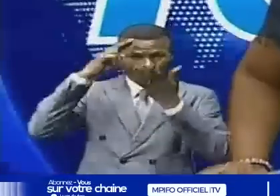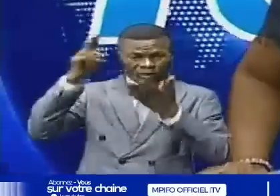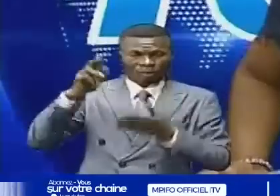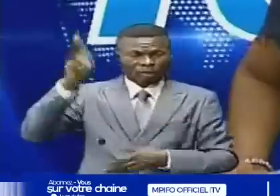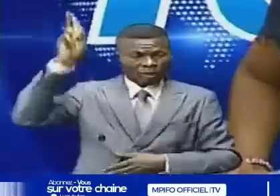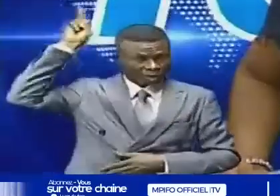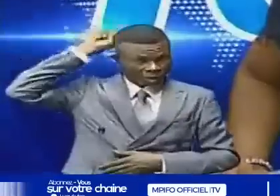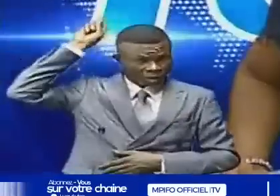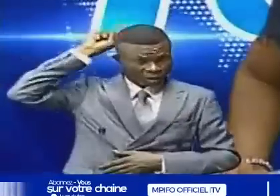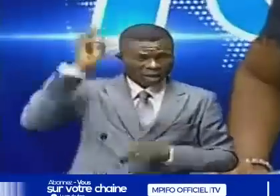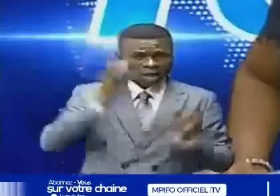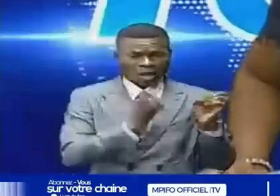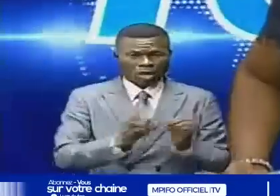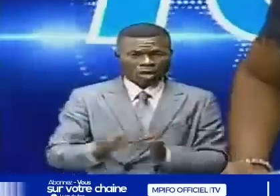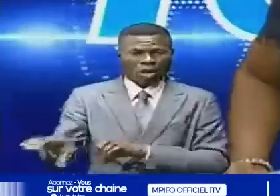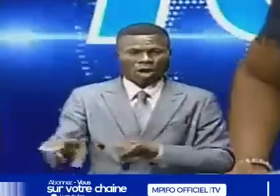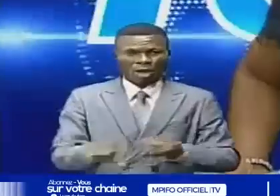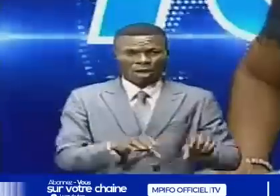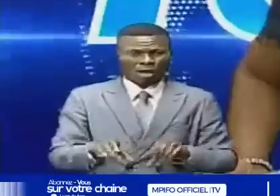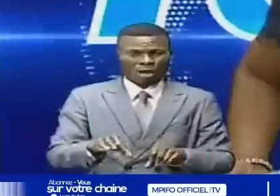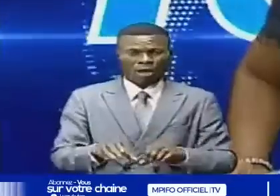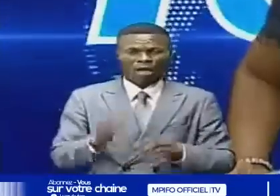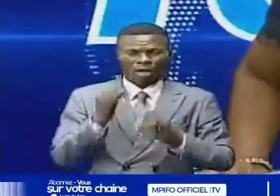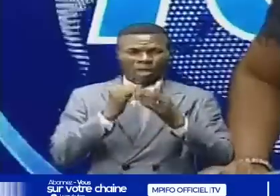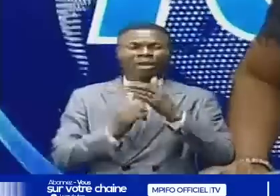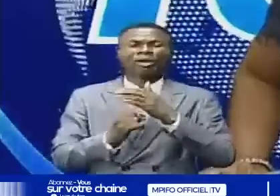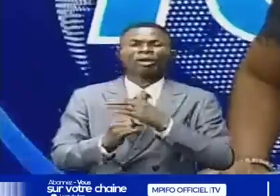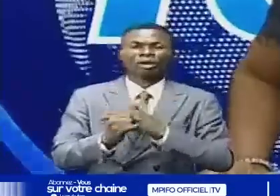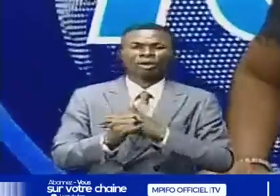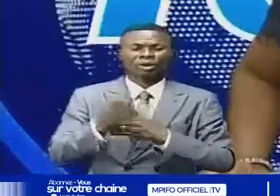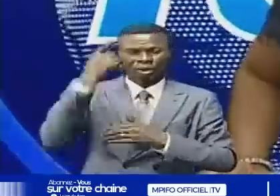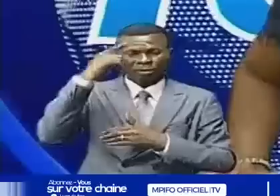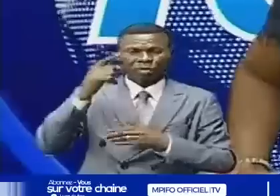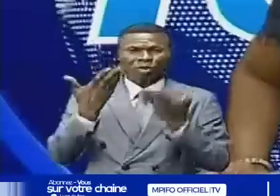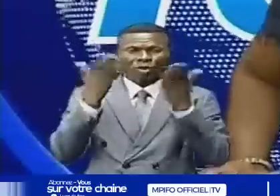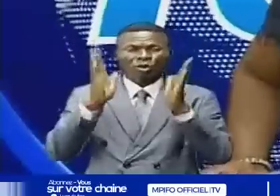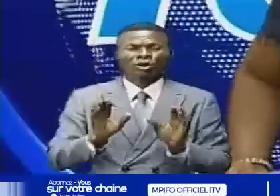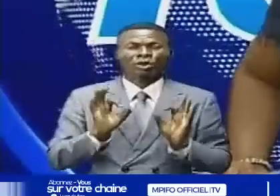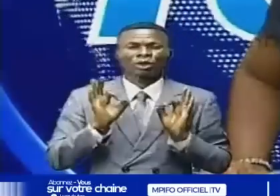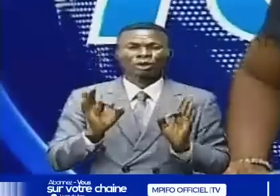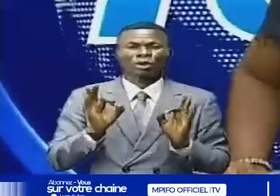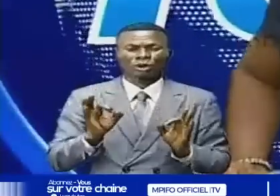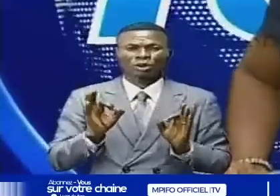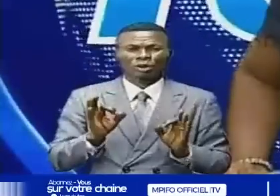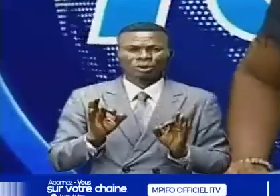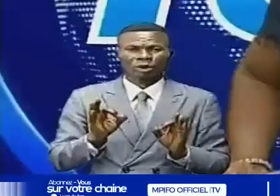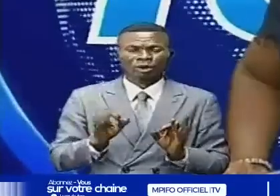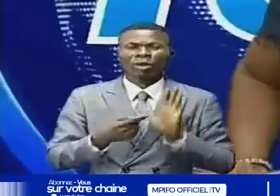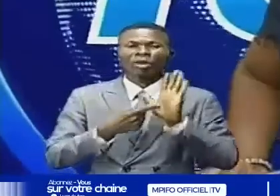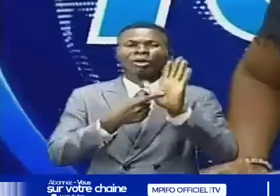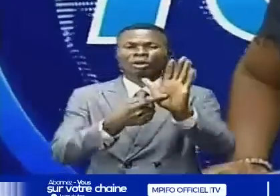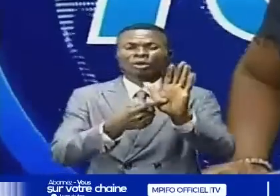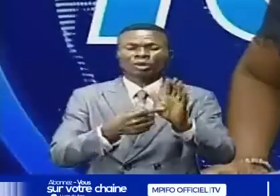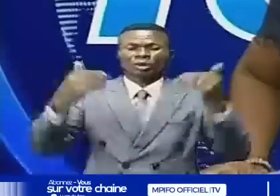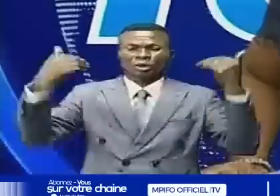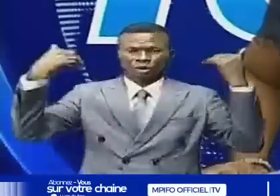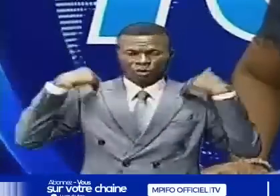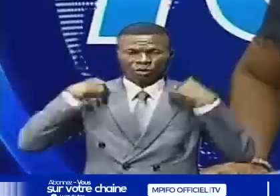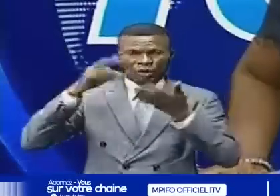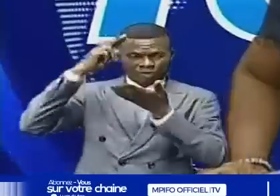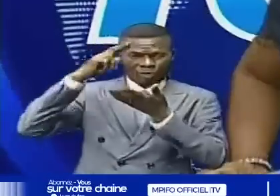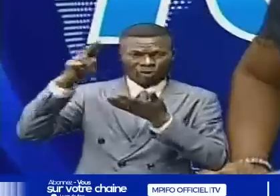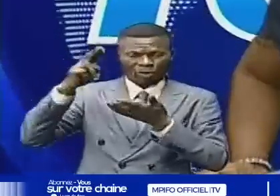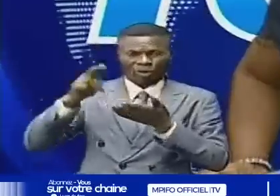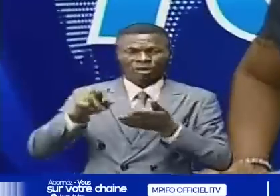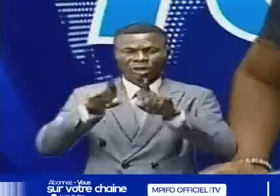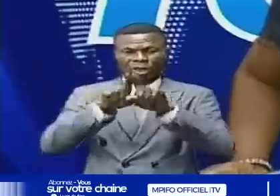A organisé une cérémonie intégrative pour les nouveaux étudiants au menu, la présentation des autorités académiques et